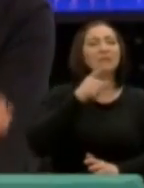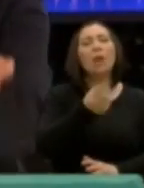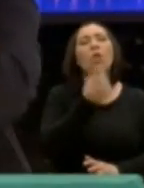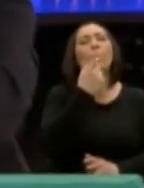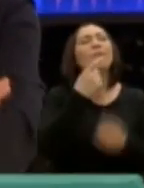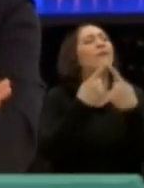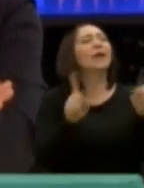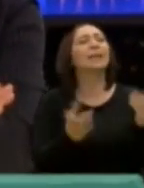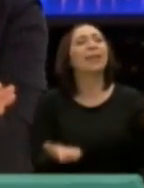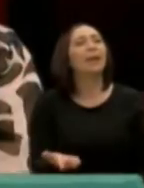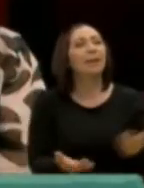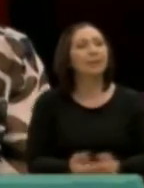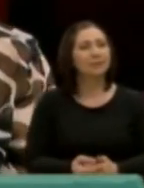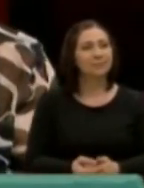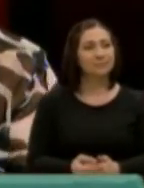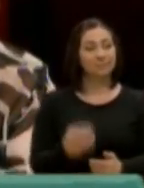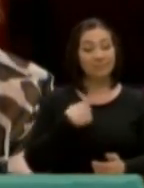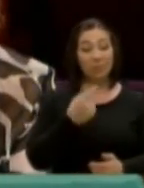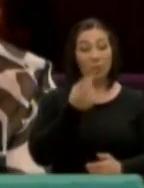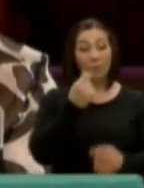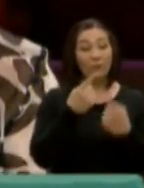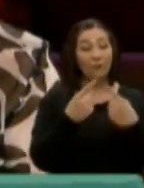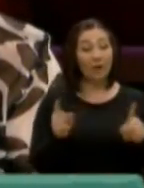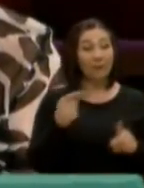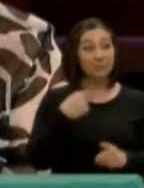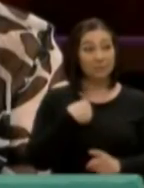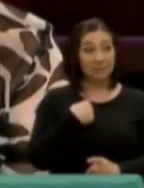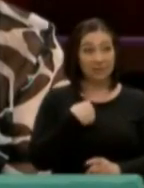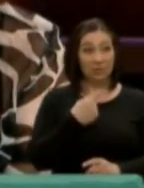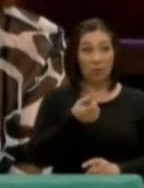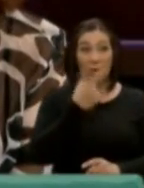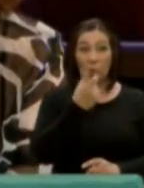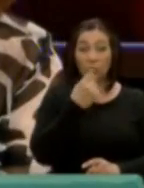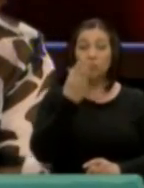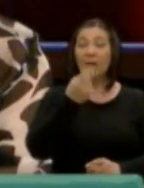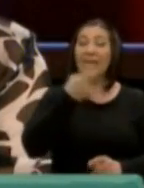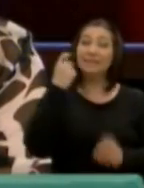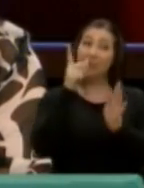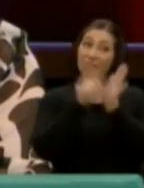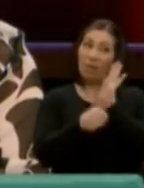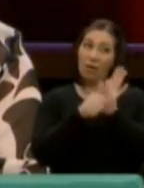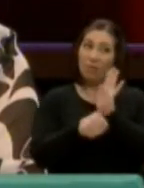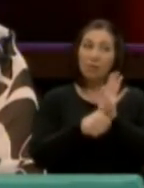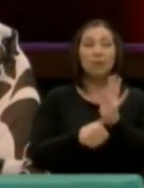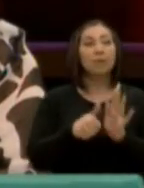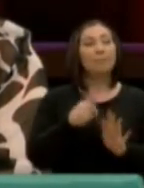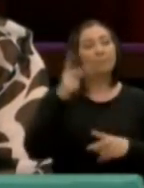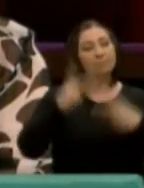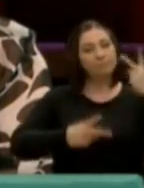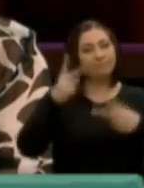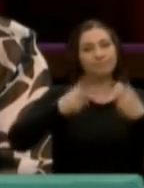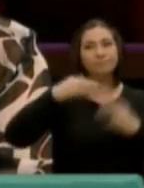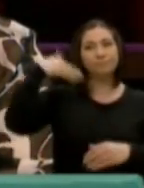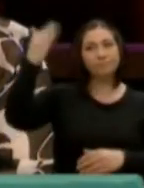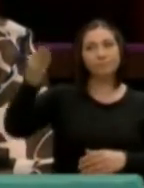farkı ne, bana anlatın. Bizim lokumun farkı şöyle ki, şimdi lokum çok eski bir tarih aslında. Bazı yerlerde hani dışarıdan